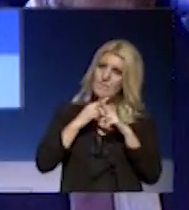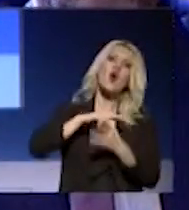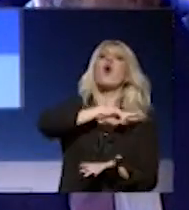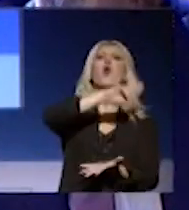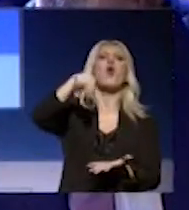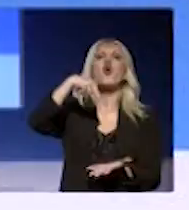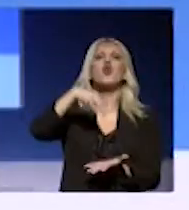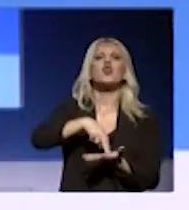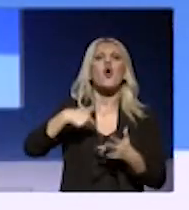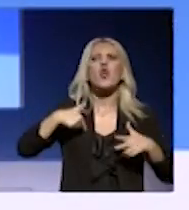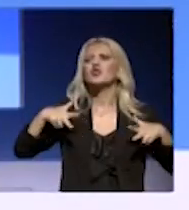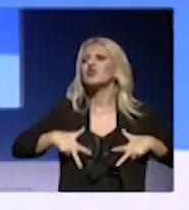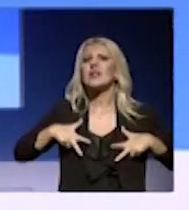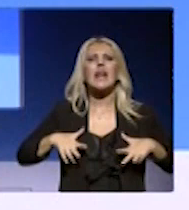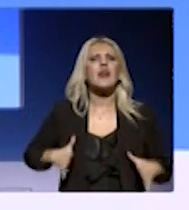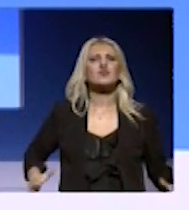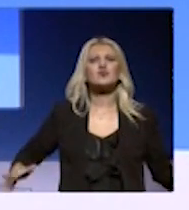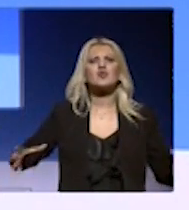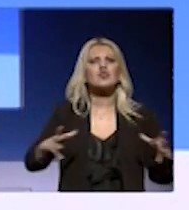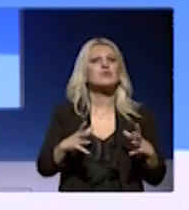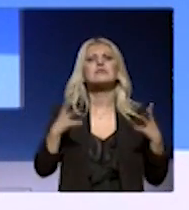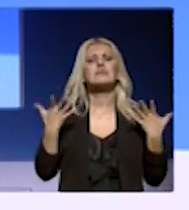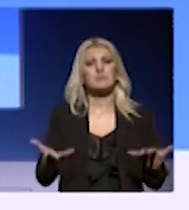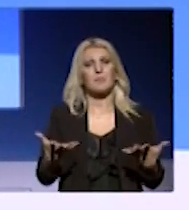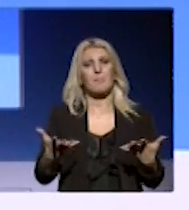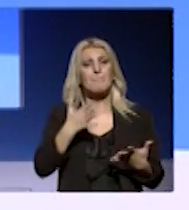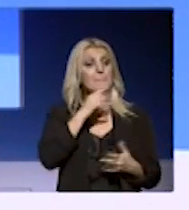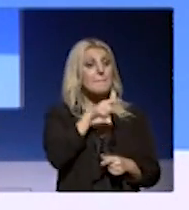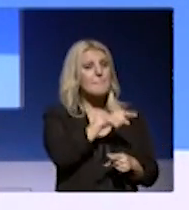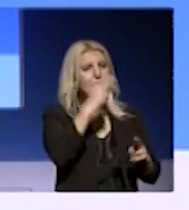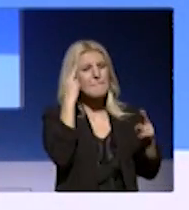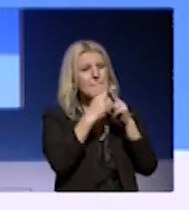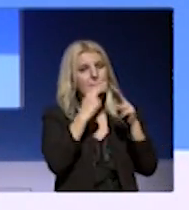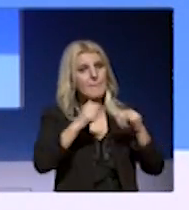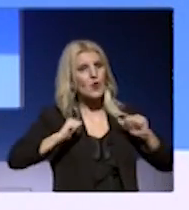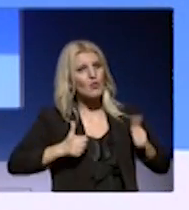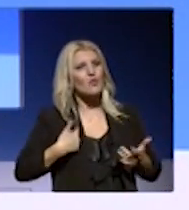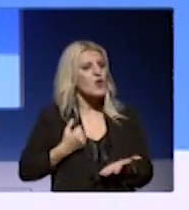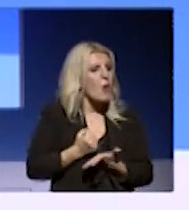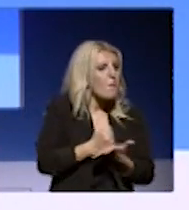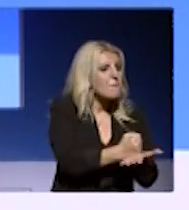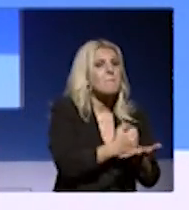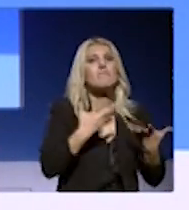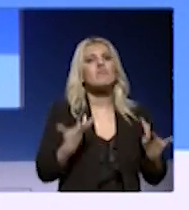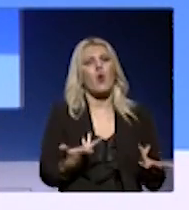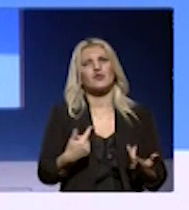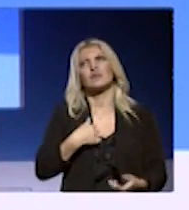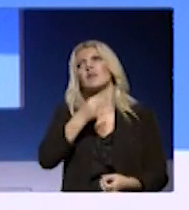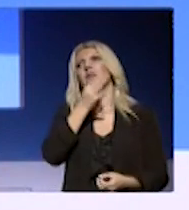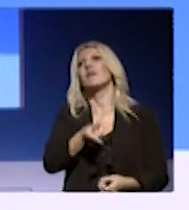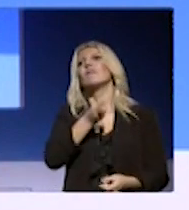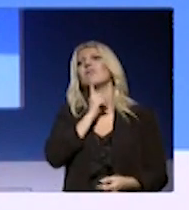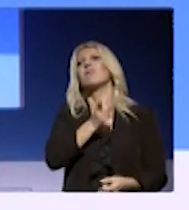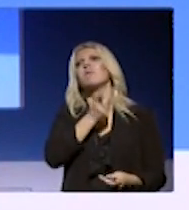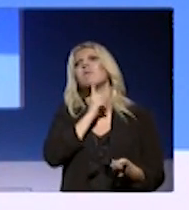υποστήριξη τέτοιων σημαντικών επενδυτικών πρωτοβουλειών. Δεν θα επαναλάβω αυτά τα οποία ήδη γνωρίζετε.